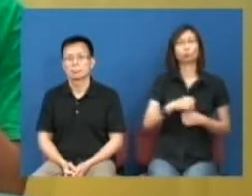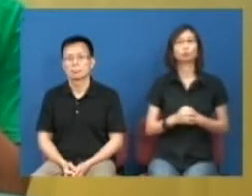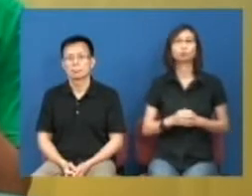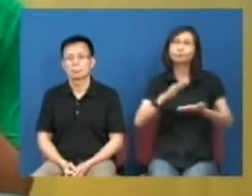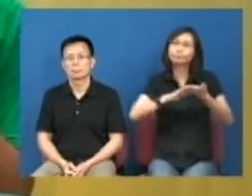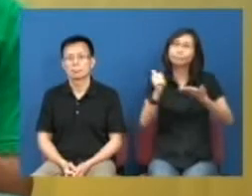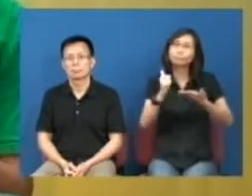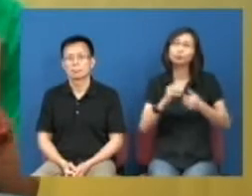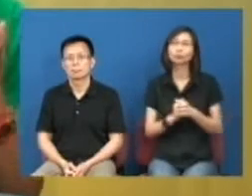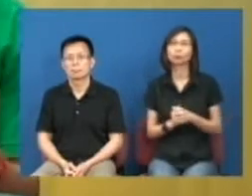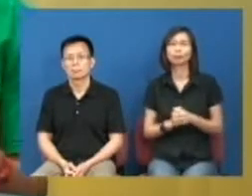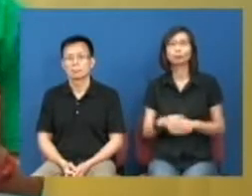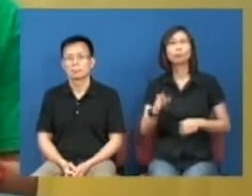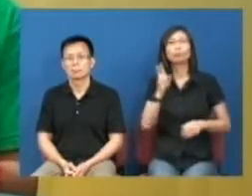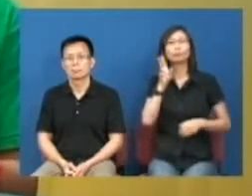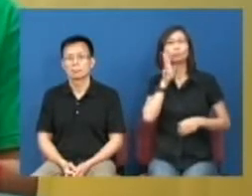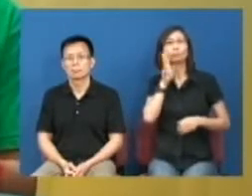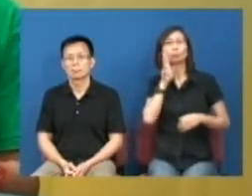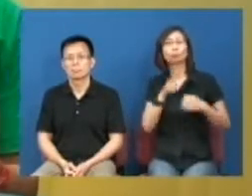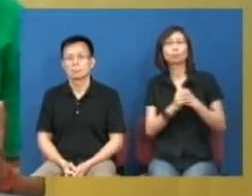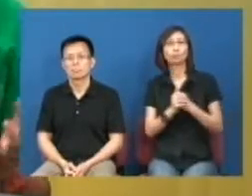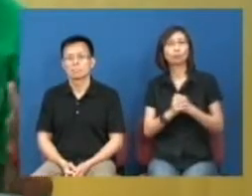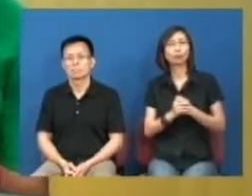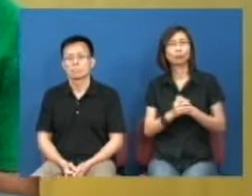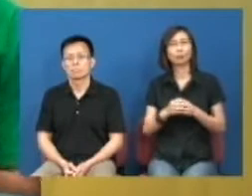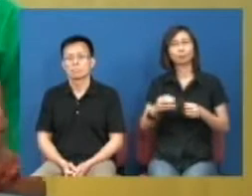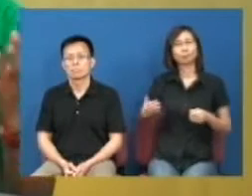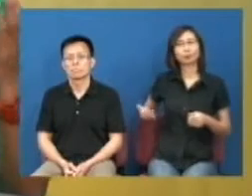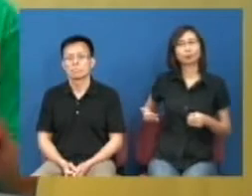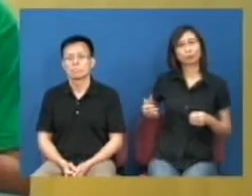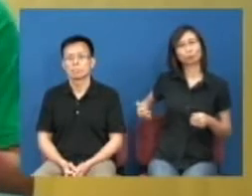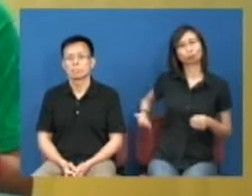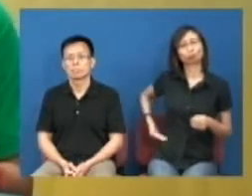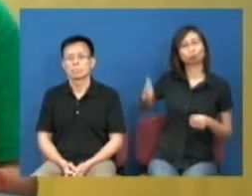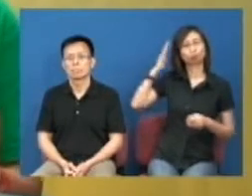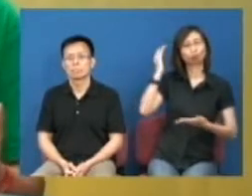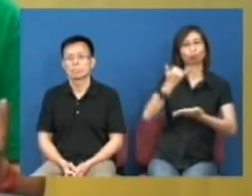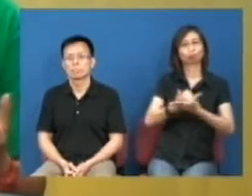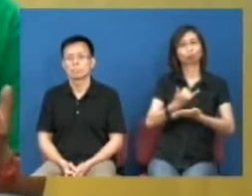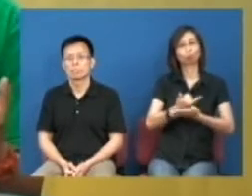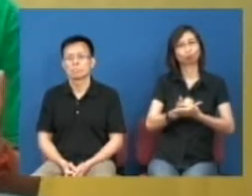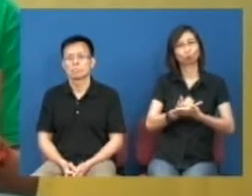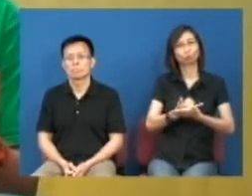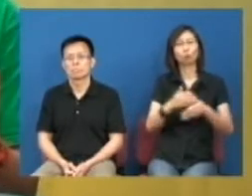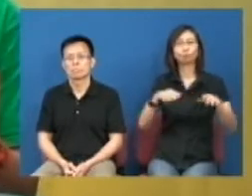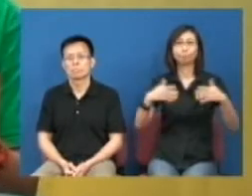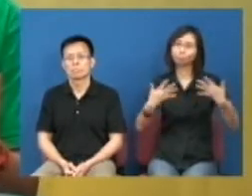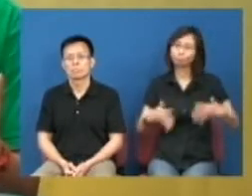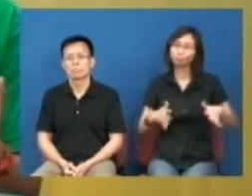說即是作為一代的領導因為去世而完成了一個歷史任務那當然其